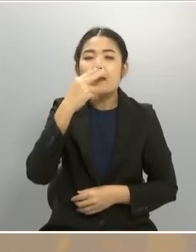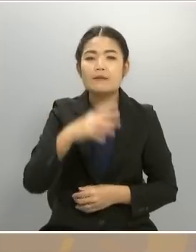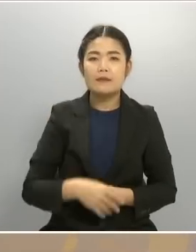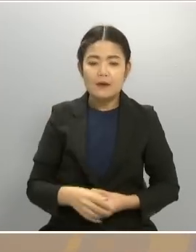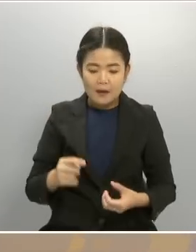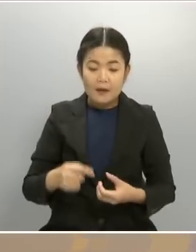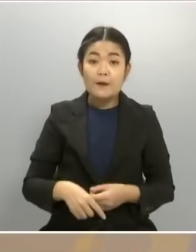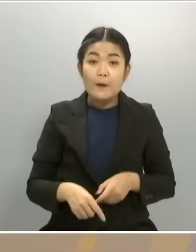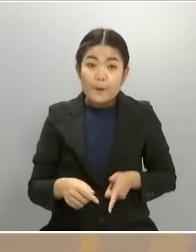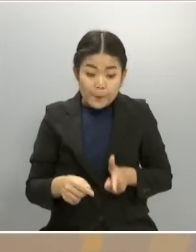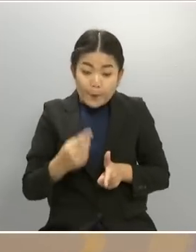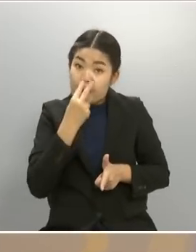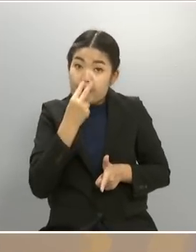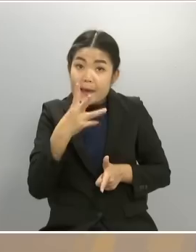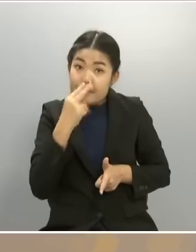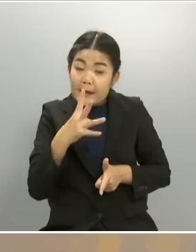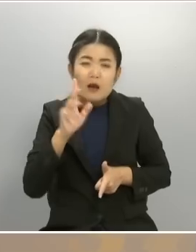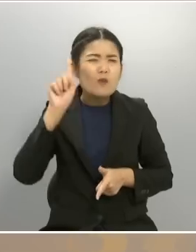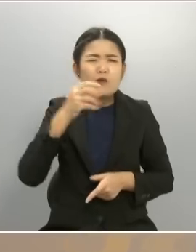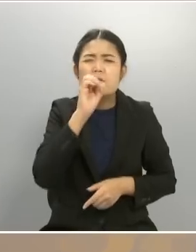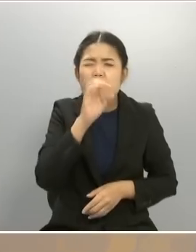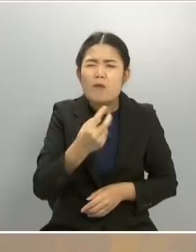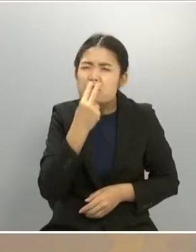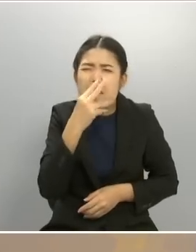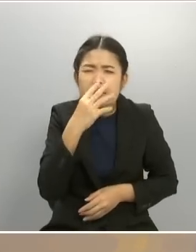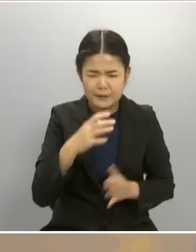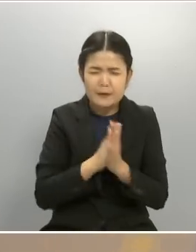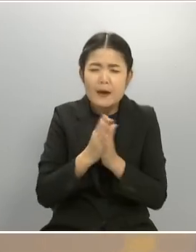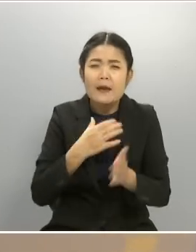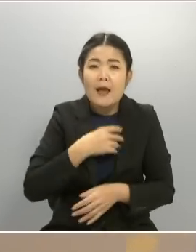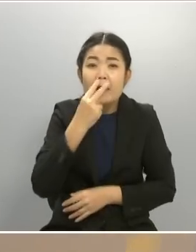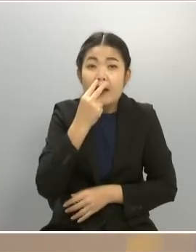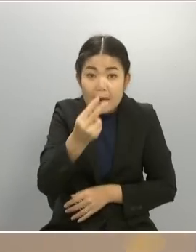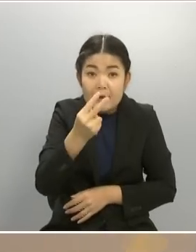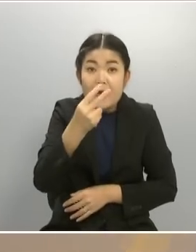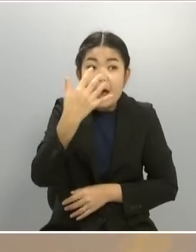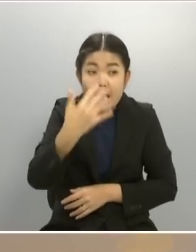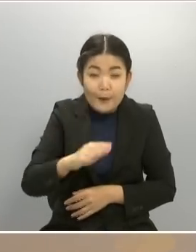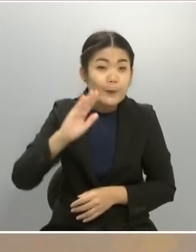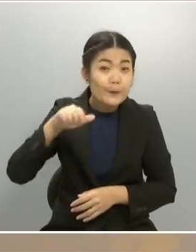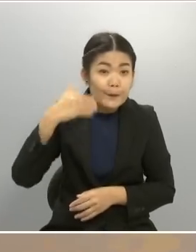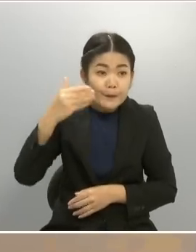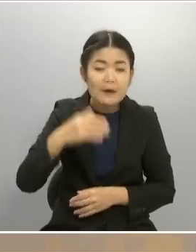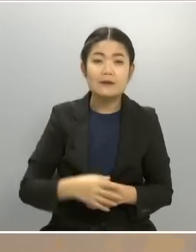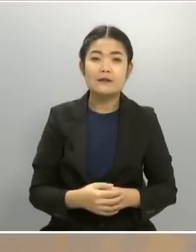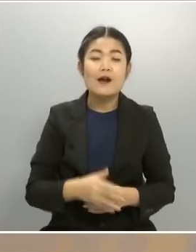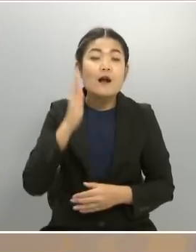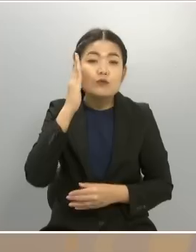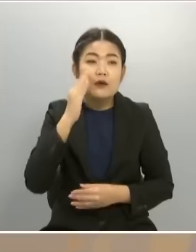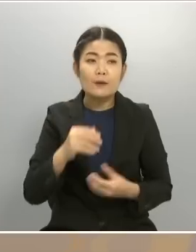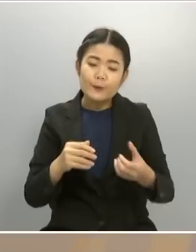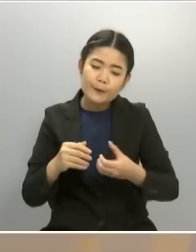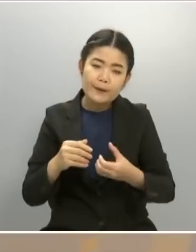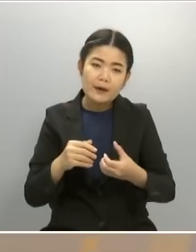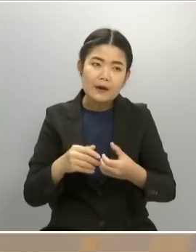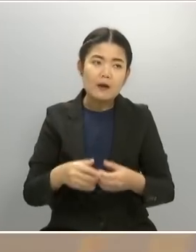หญิงสาวคนนี้ยังบอกไม่เห็นเลยอยากเห็นท่านผู้ชมเสร็จสรรพก็ทำไปแล้วก็